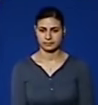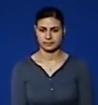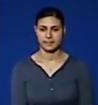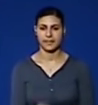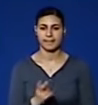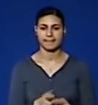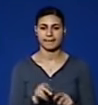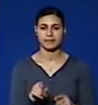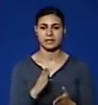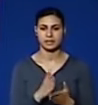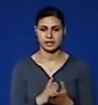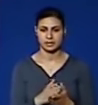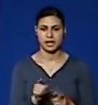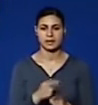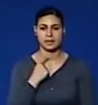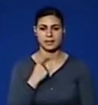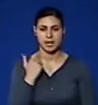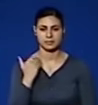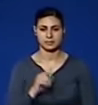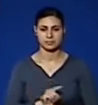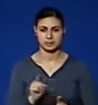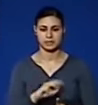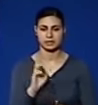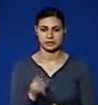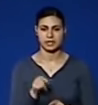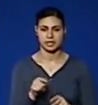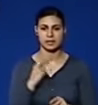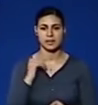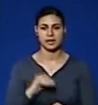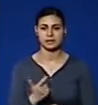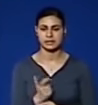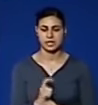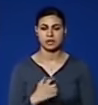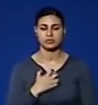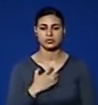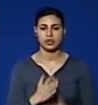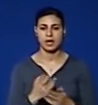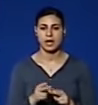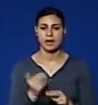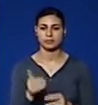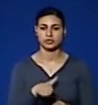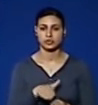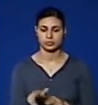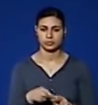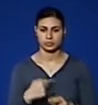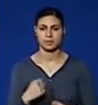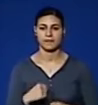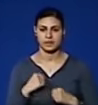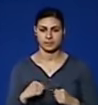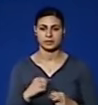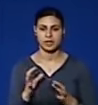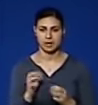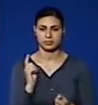დან ეს ბარიტონი, ბას-ბარიტონების სამღერი პარტია და ბანისთვის ძალიან მნიშვნელოვანია ამის შესრულება და შევეცდები, რომ გავამართლო